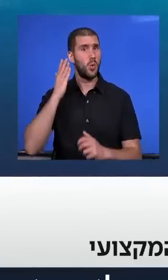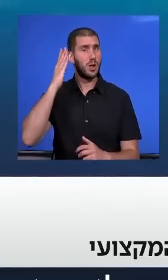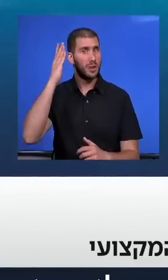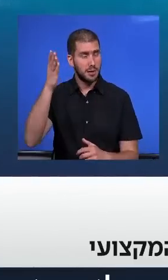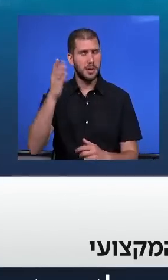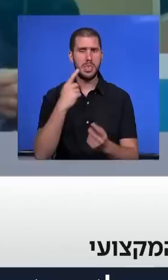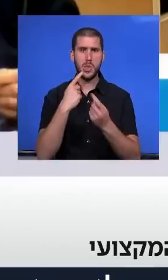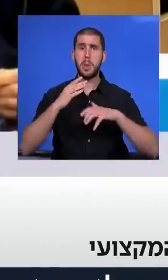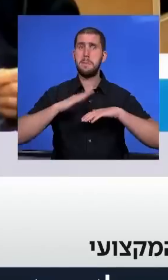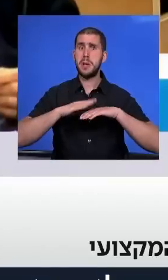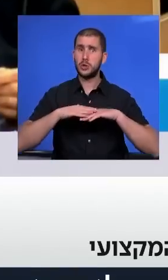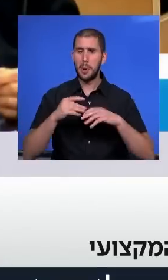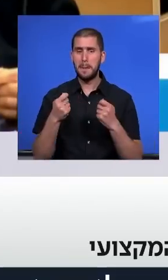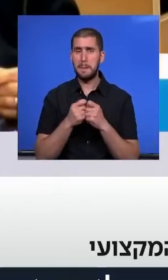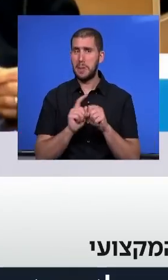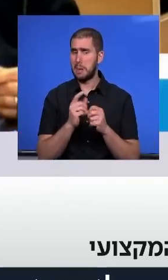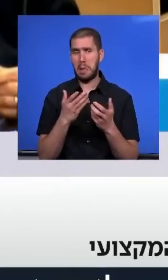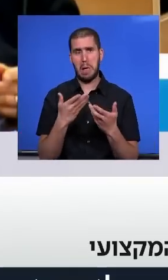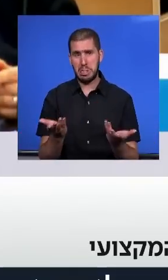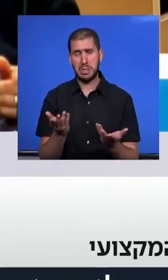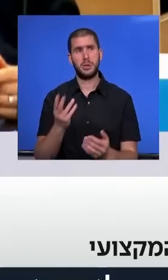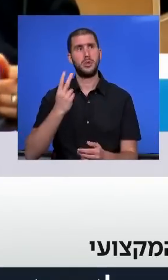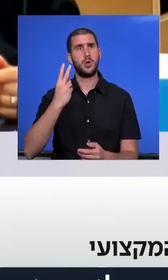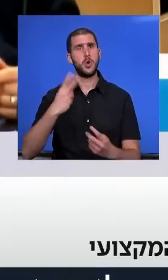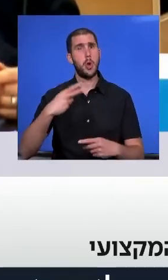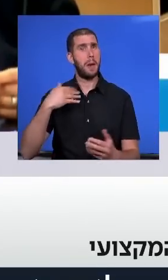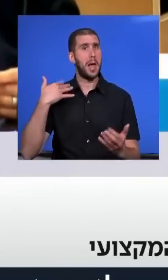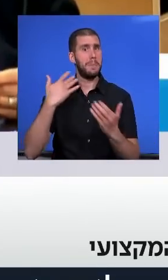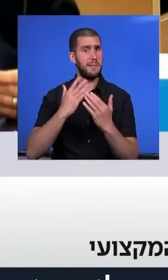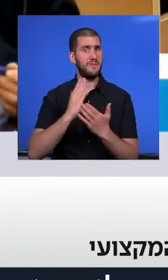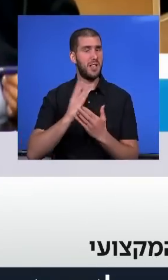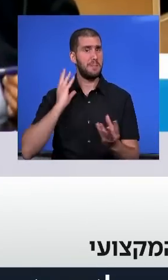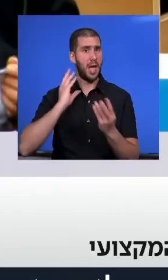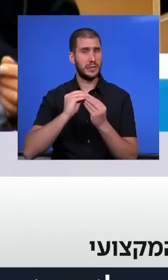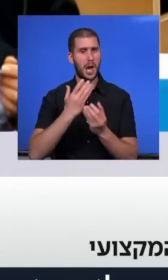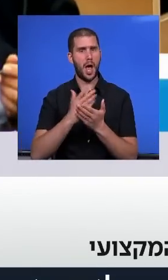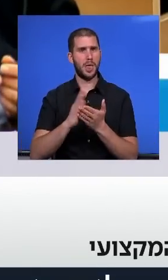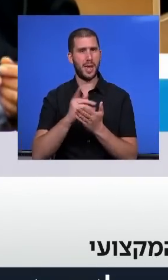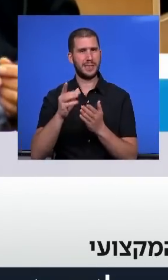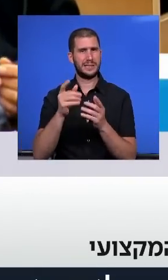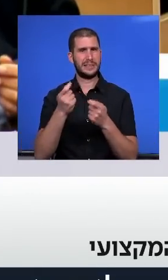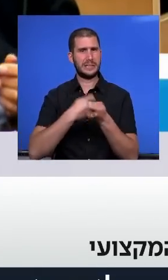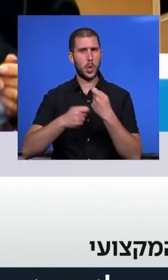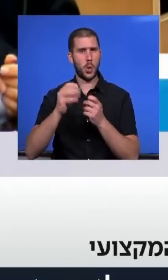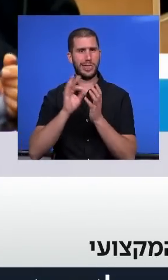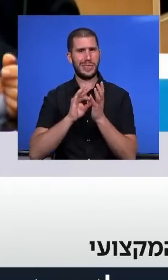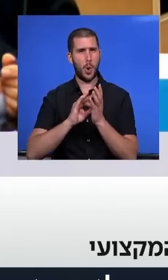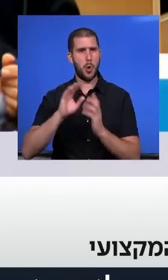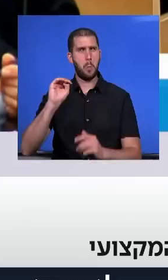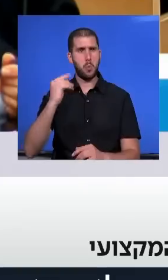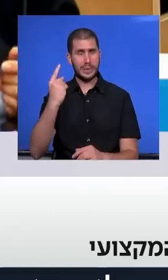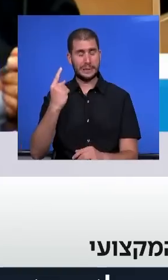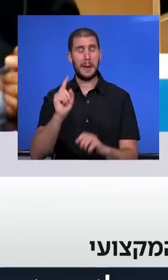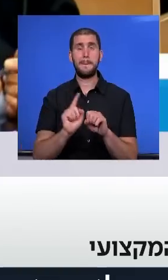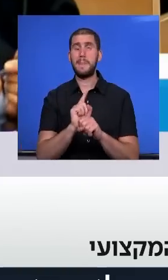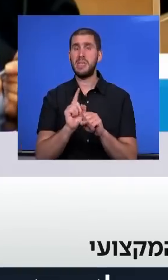דיון מקצועי לפי שעה אין, שתי יממות כמעט חלפו מאז אותה החלטה של סוכנות הדירוג מודי'ס,